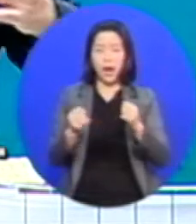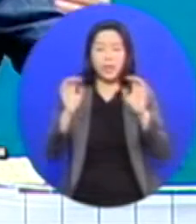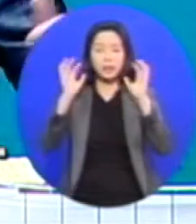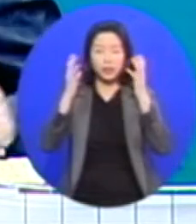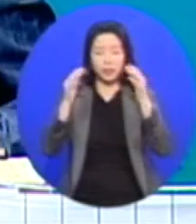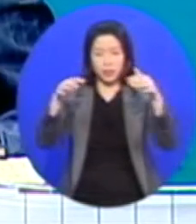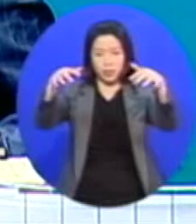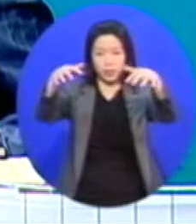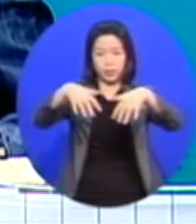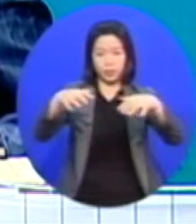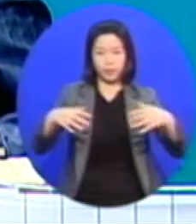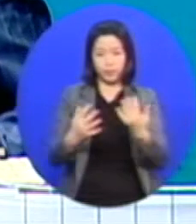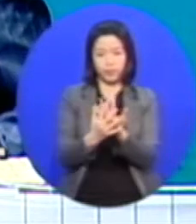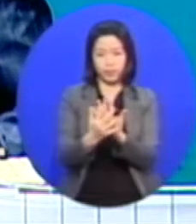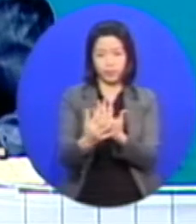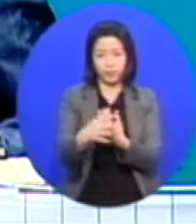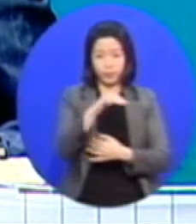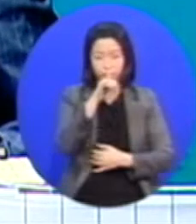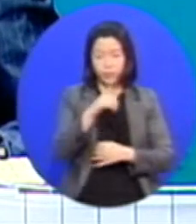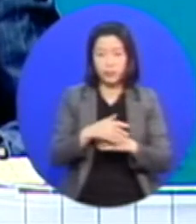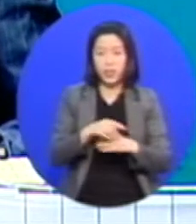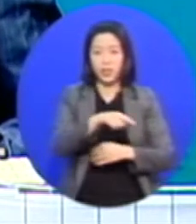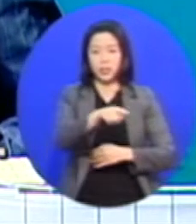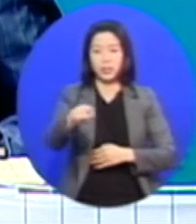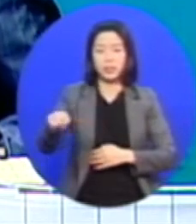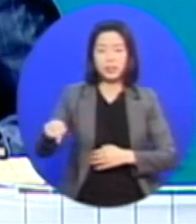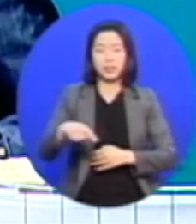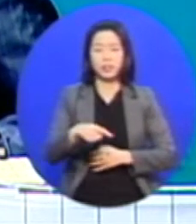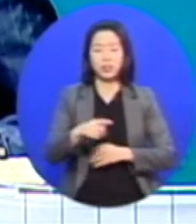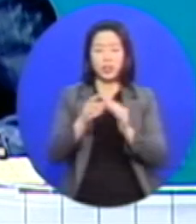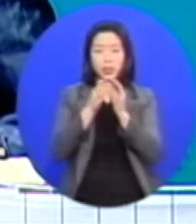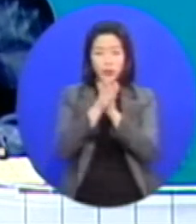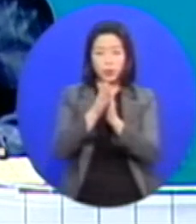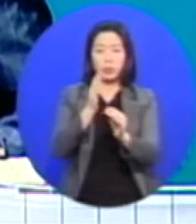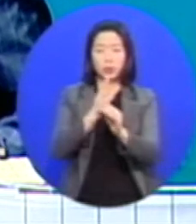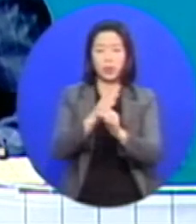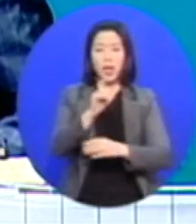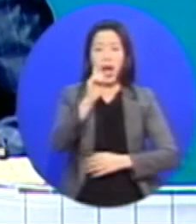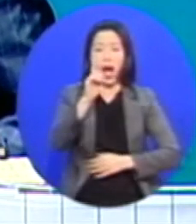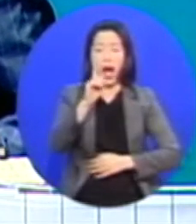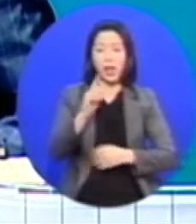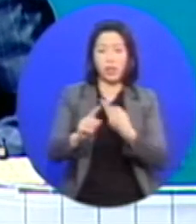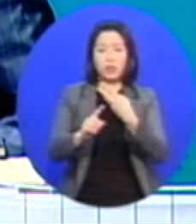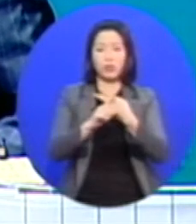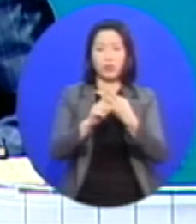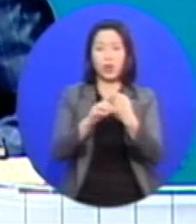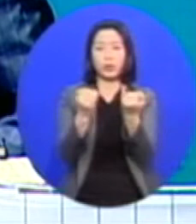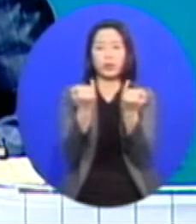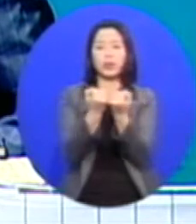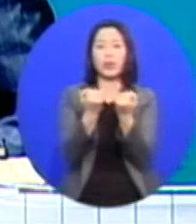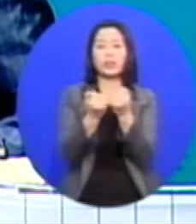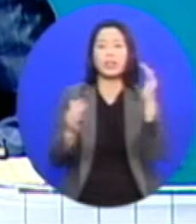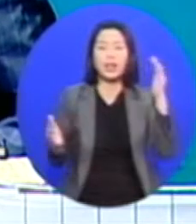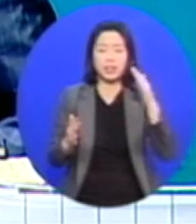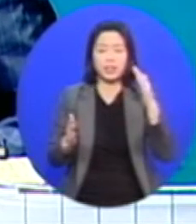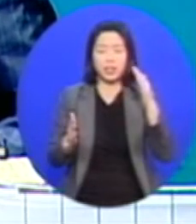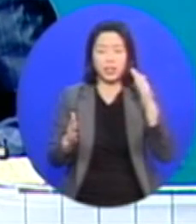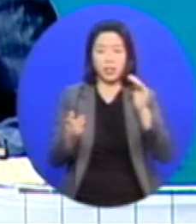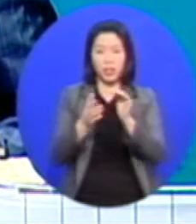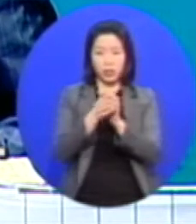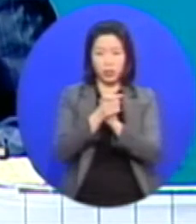받겠다고 나왔습니다 그 아이들을 얘기도 하다가 한 중학교 1학년 여자아이가 기도